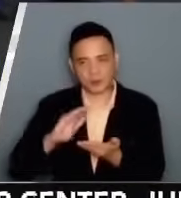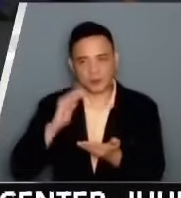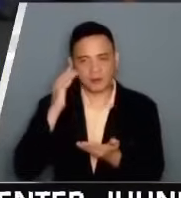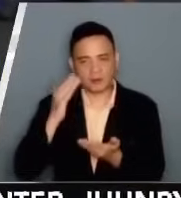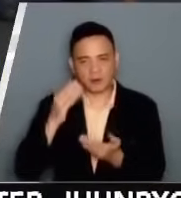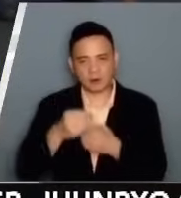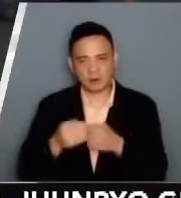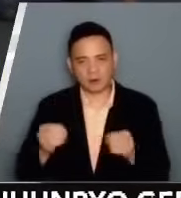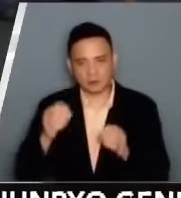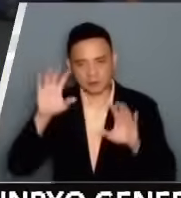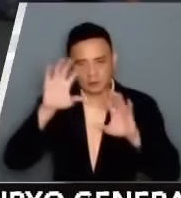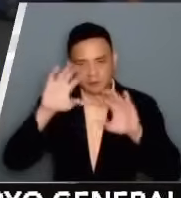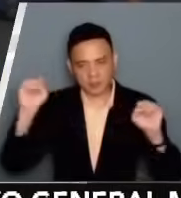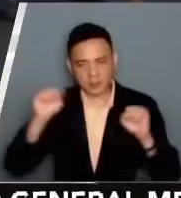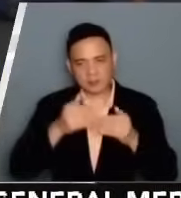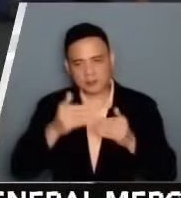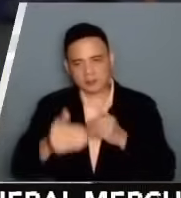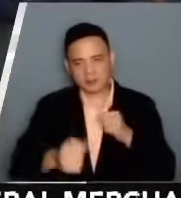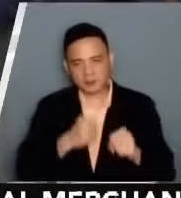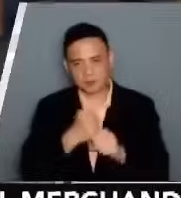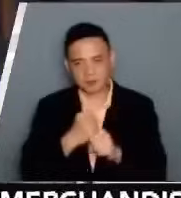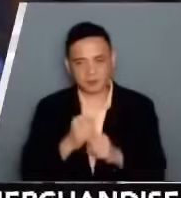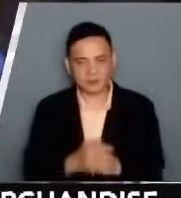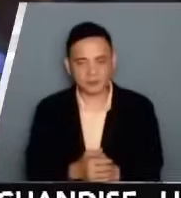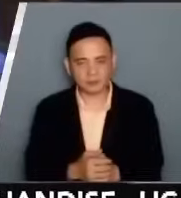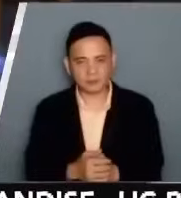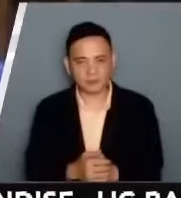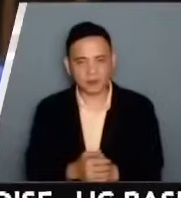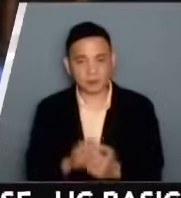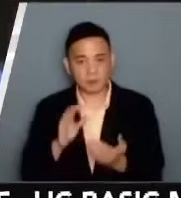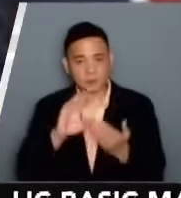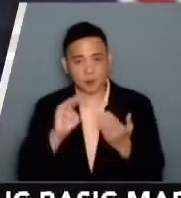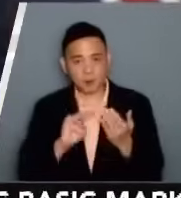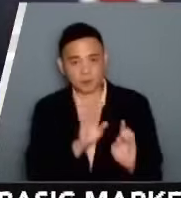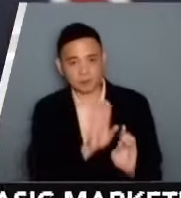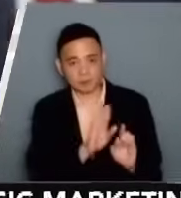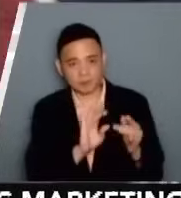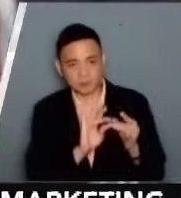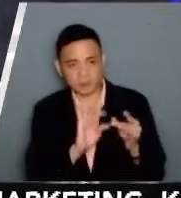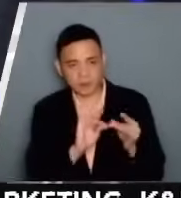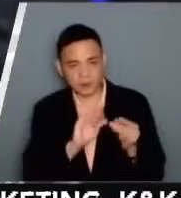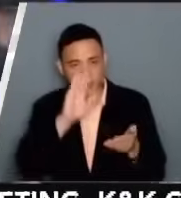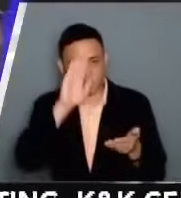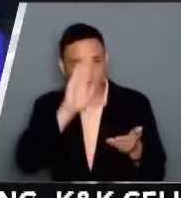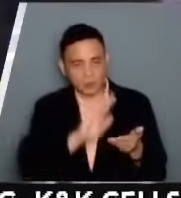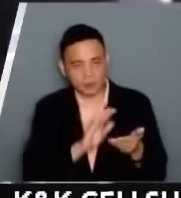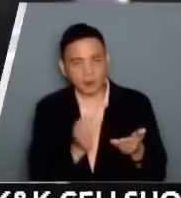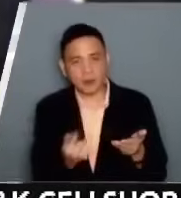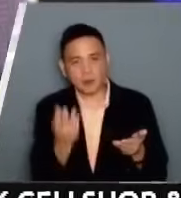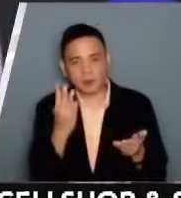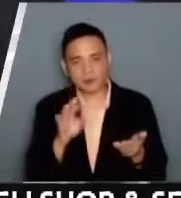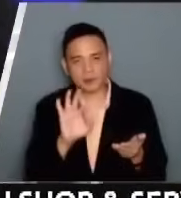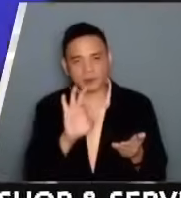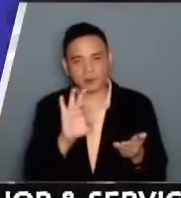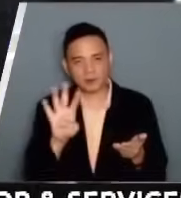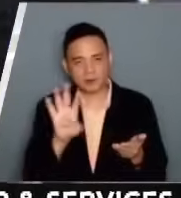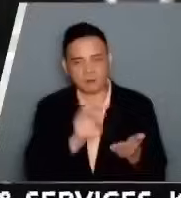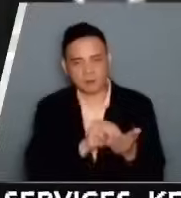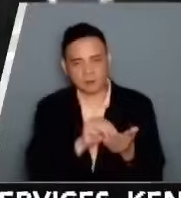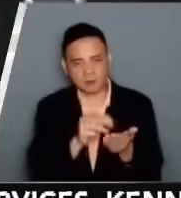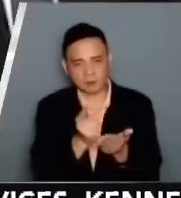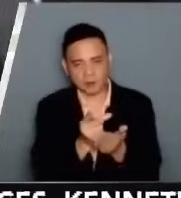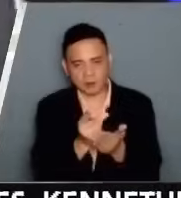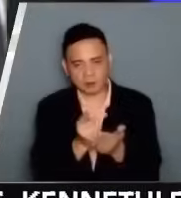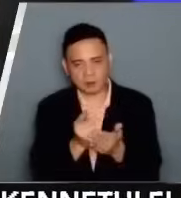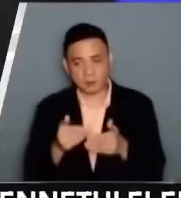taon. Base sa National Expenditure Program ng ahensya, nabawasan ito ng 94 million pesos kumpara sa